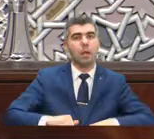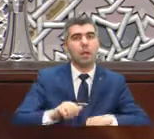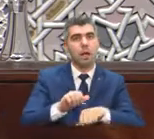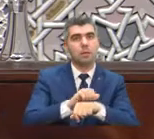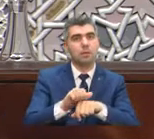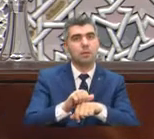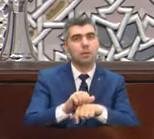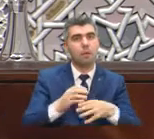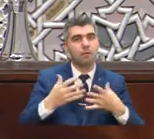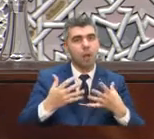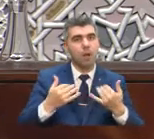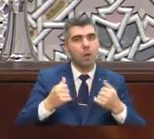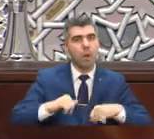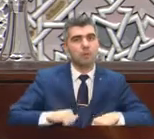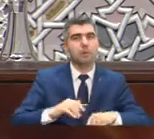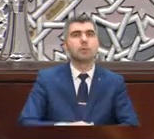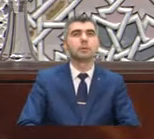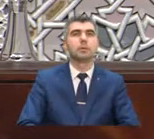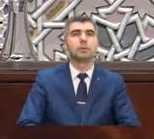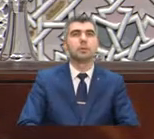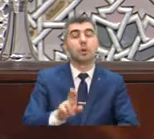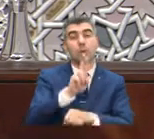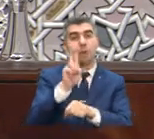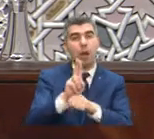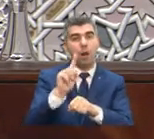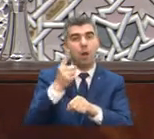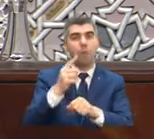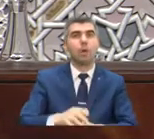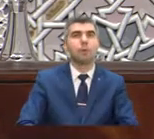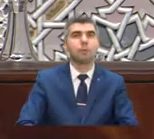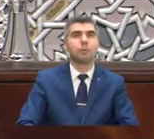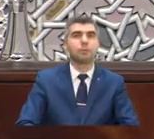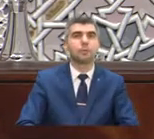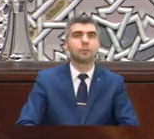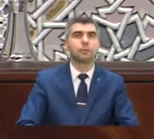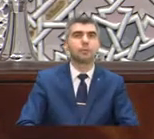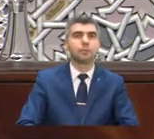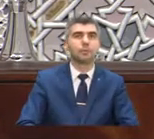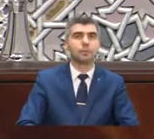مرحبا سيد الوزير. السؤال الأول